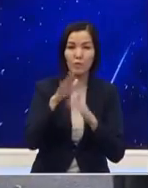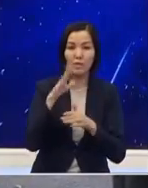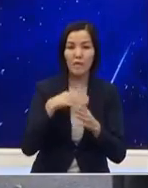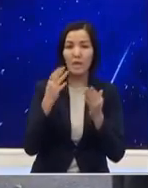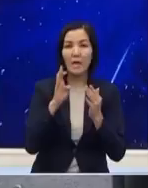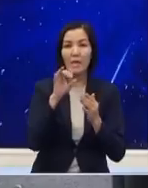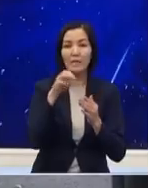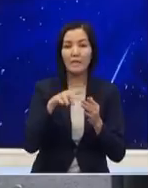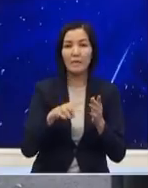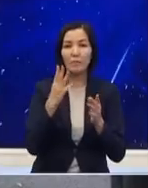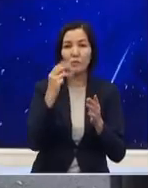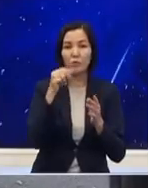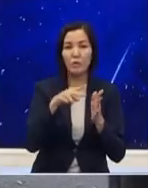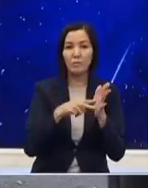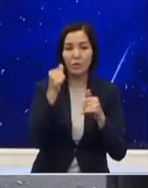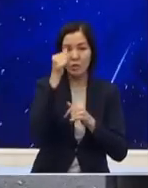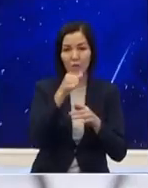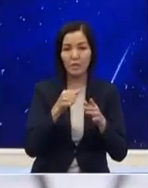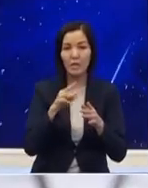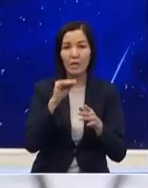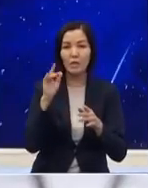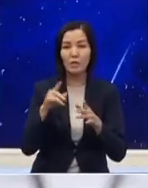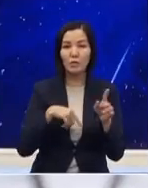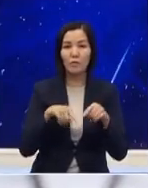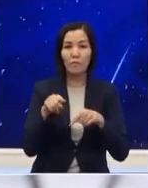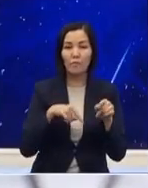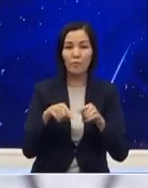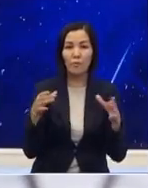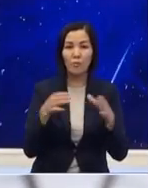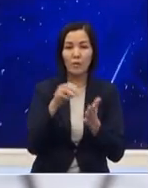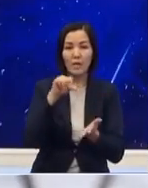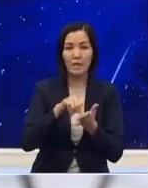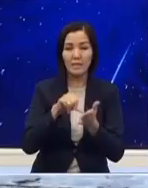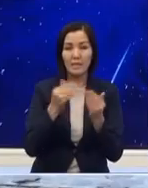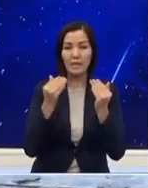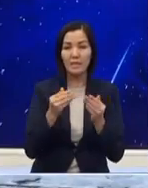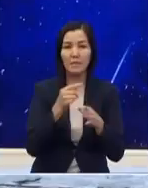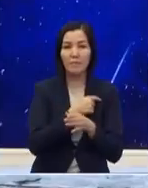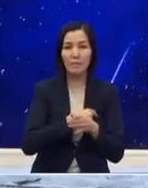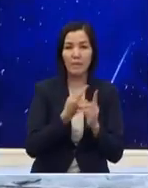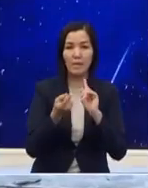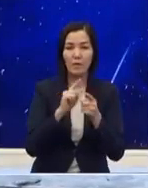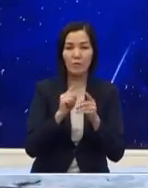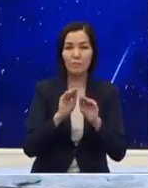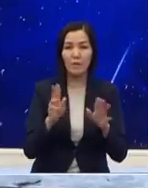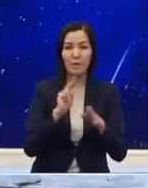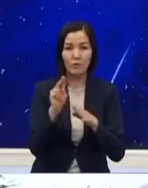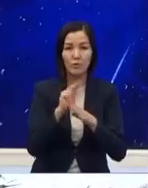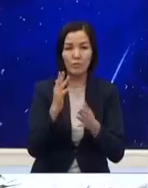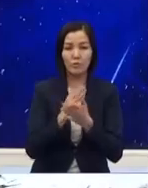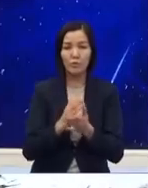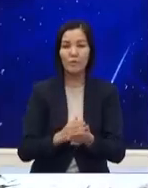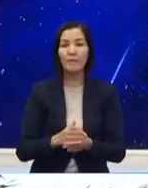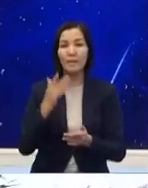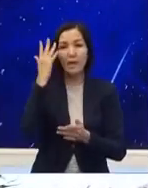Әсет 2003-2007 жылдар аралығында Жетісу кәсіпқой футбол командасында ойнады. Қазір бапкерлікке ауысып, шәкірт тәрбиелейді.